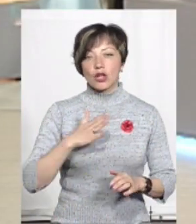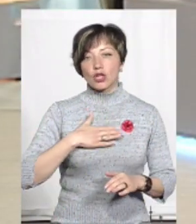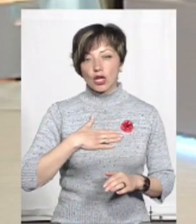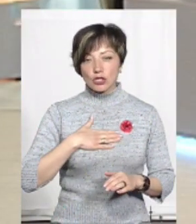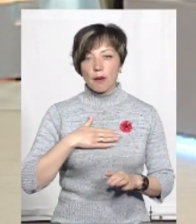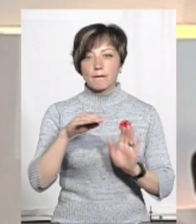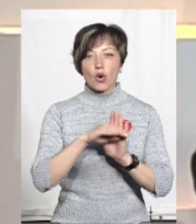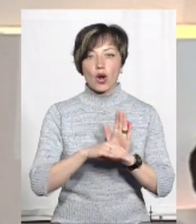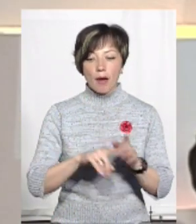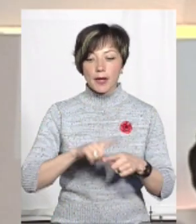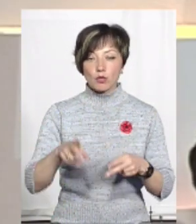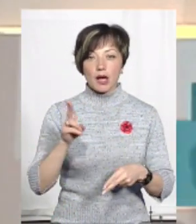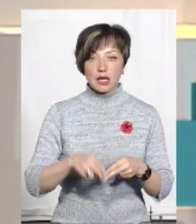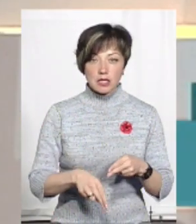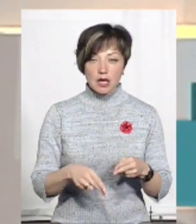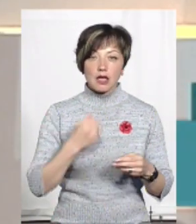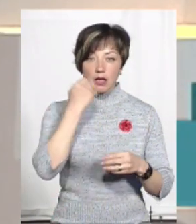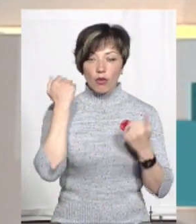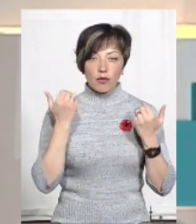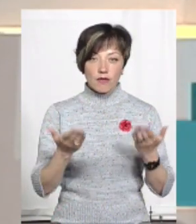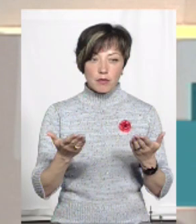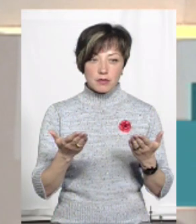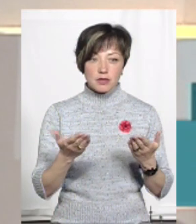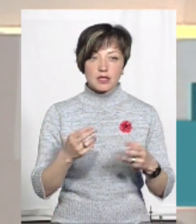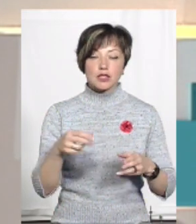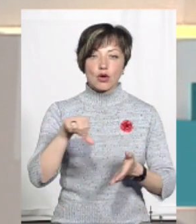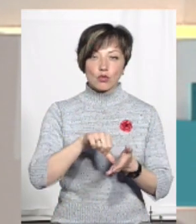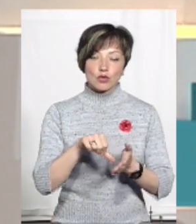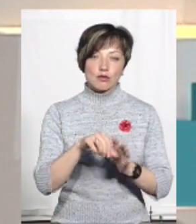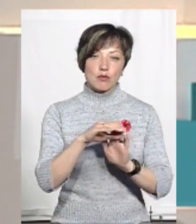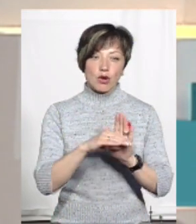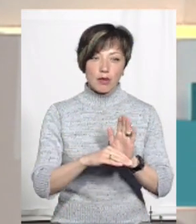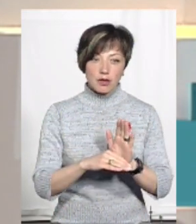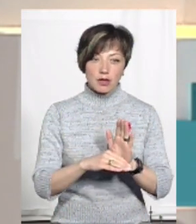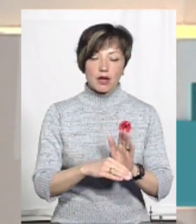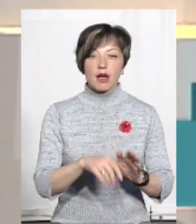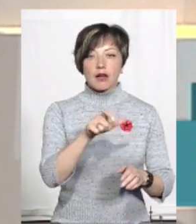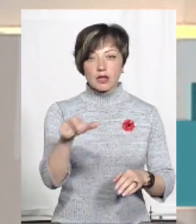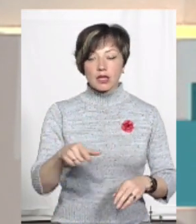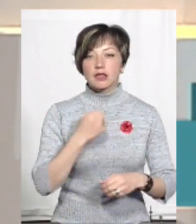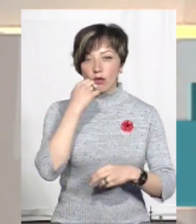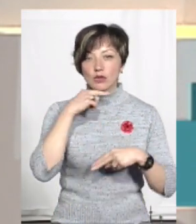наша програма добігає кінця. Дякую вам за участь у програмі.